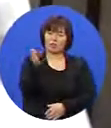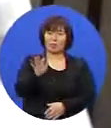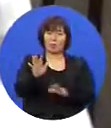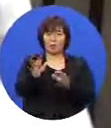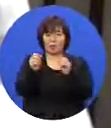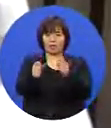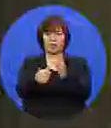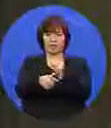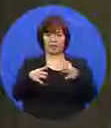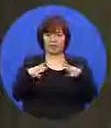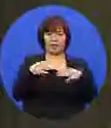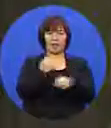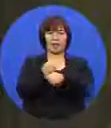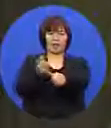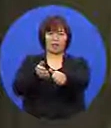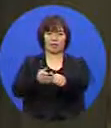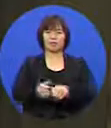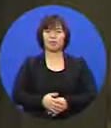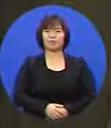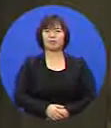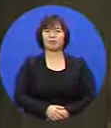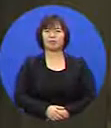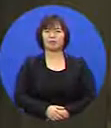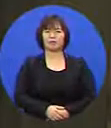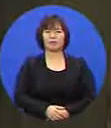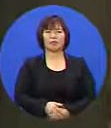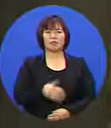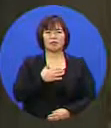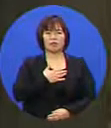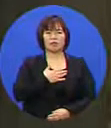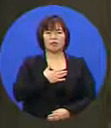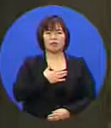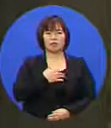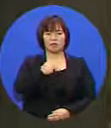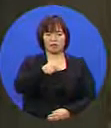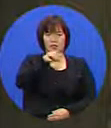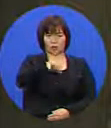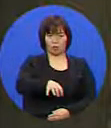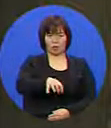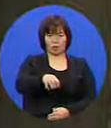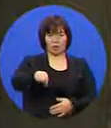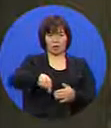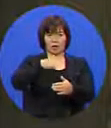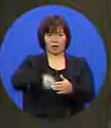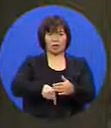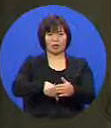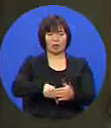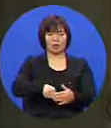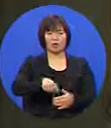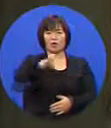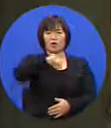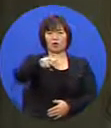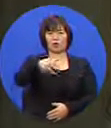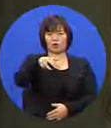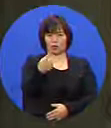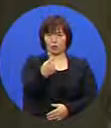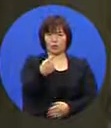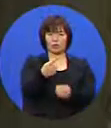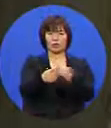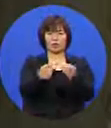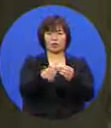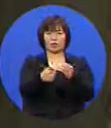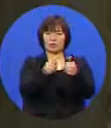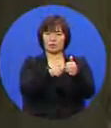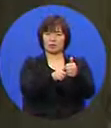한번 해주시죠. 예, 저희 의사선생님이신 월주 스님께서는